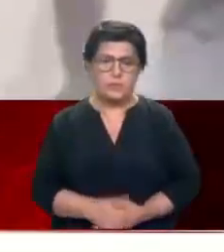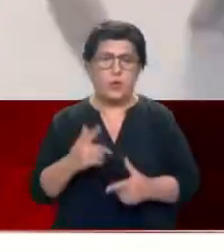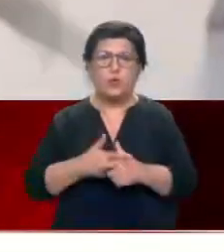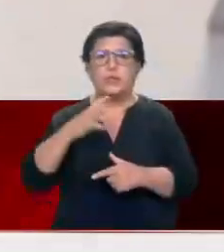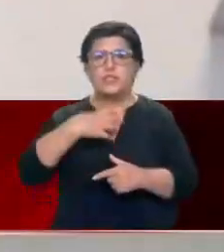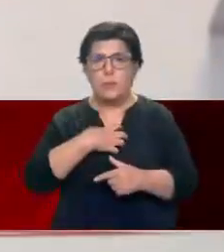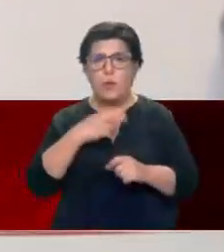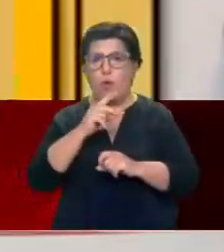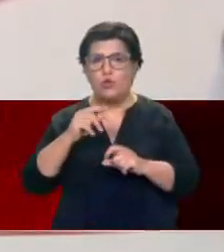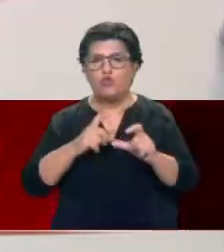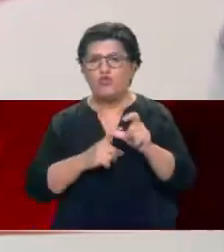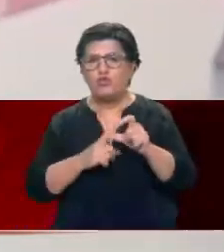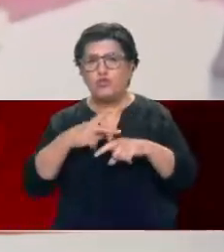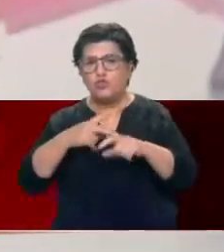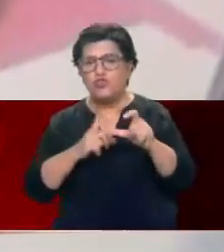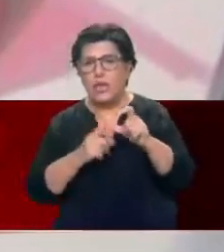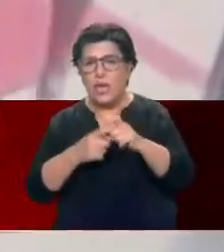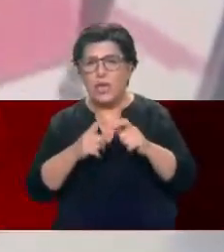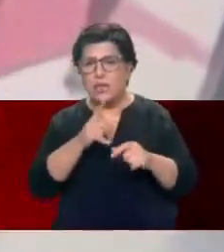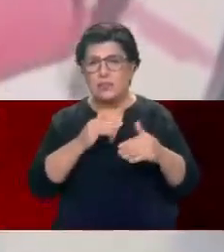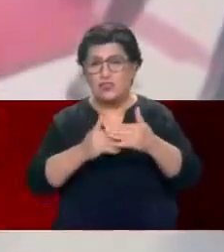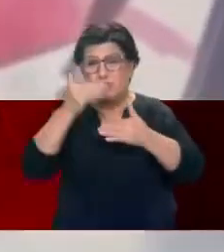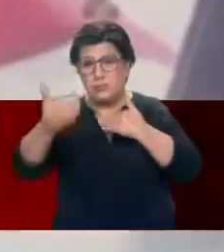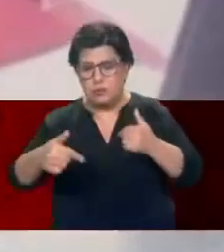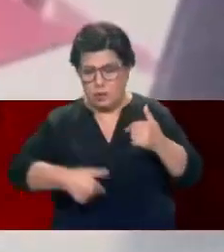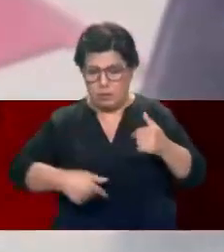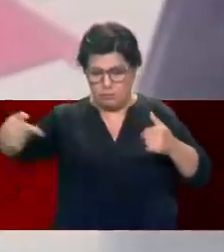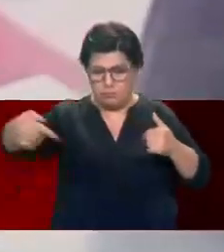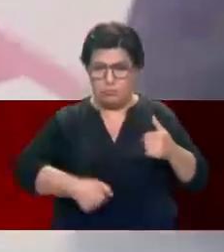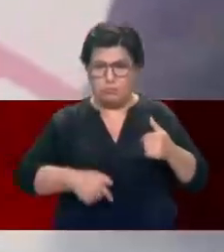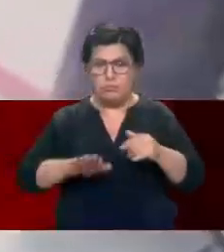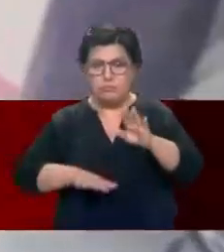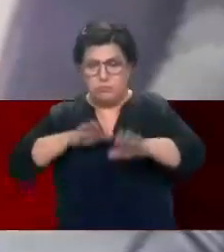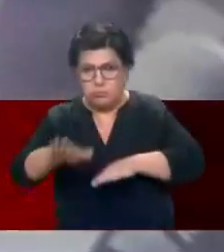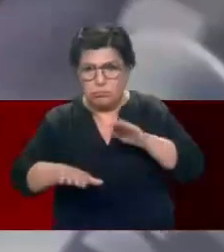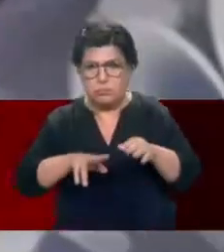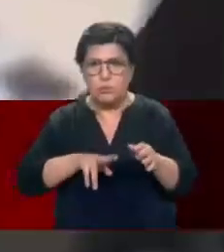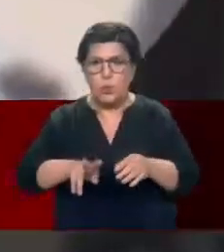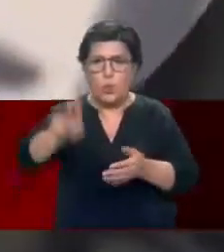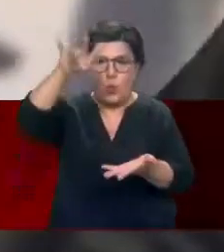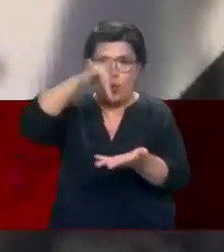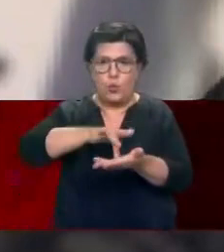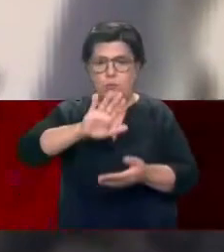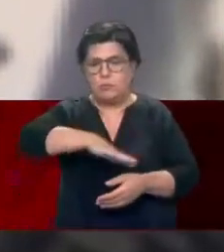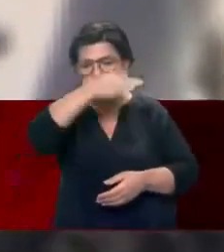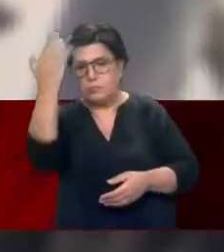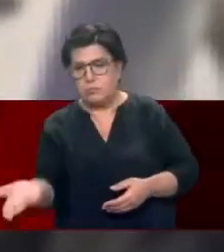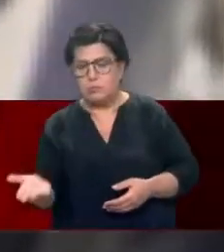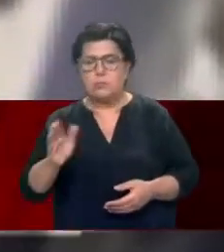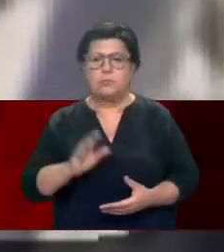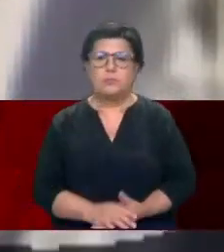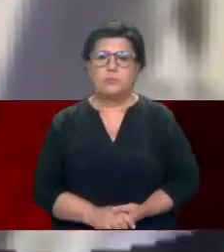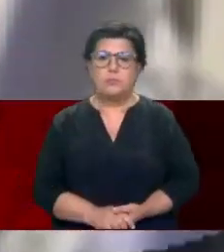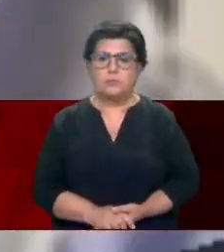Otel sahibi Özçelik dışarı çıktığı an karnından yaralandı. Birkaç adım attıktan sonra da yolun ortasında yere yığılıp kaldı.